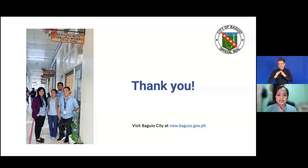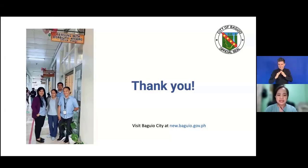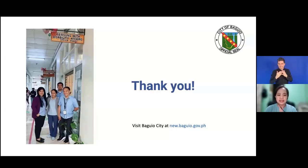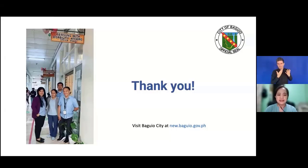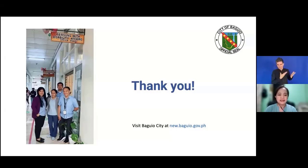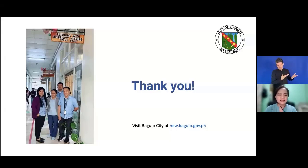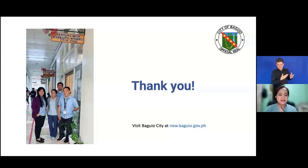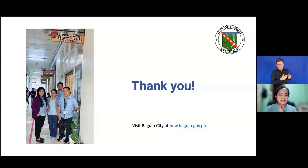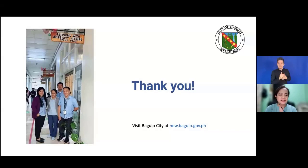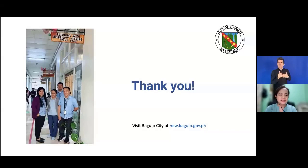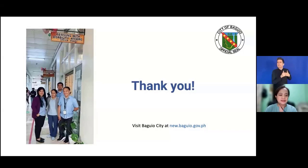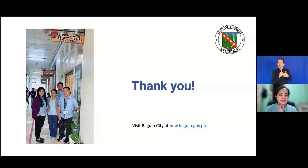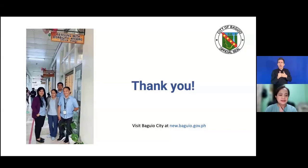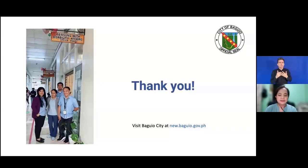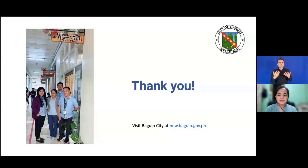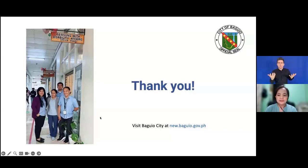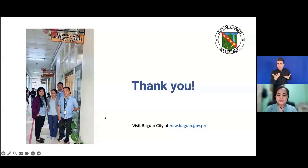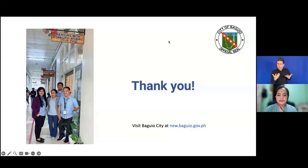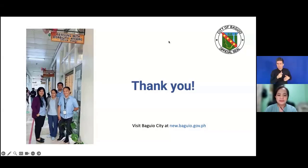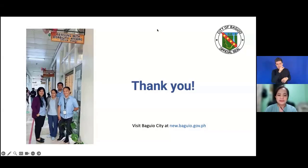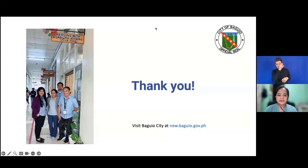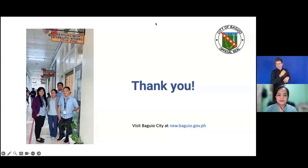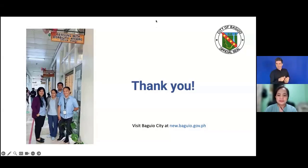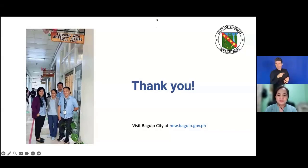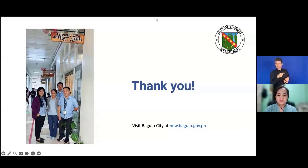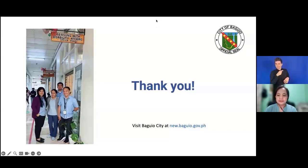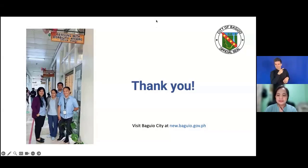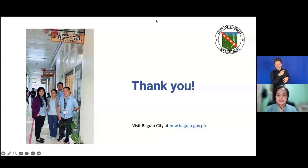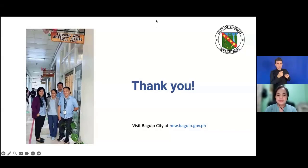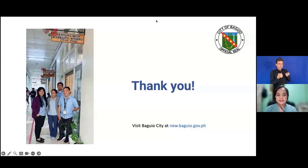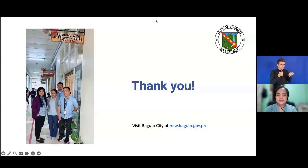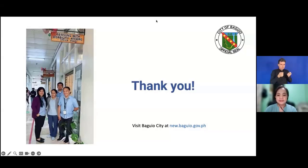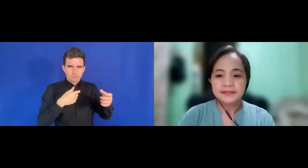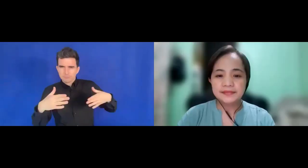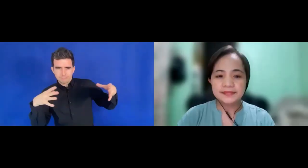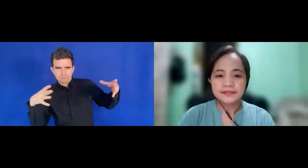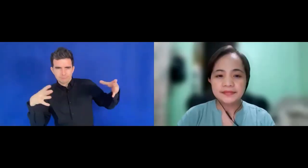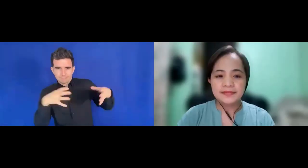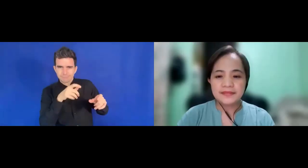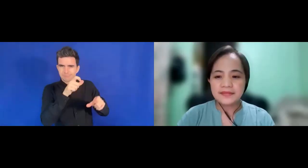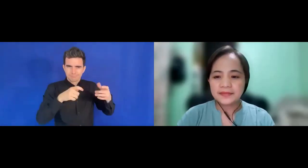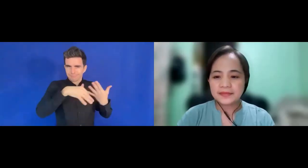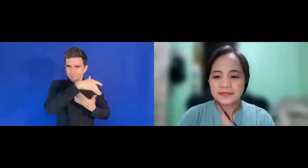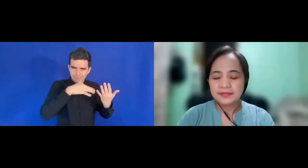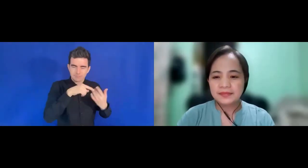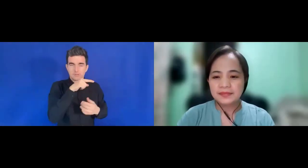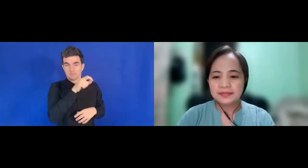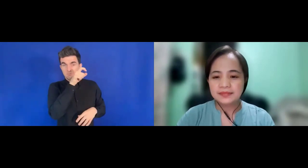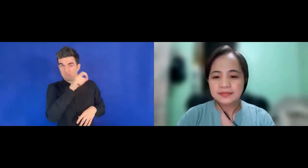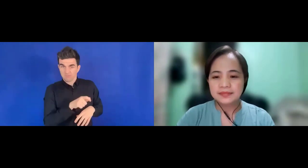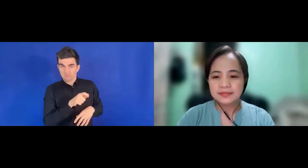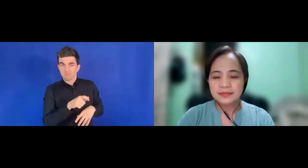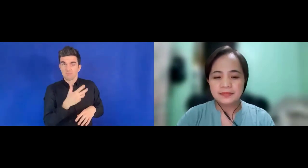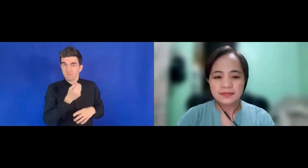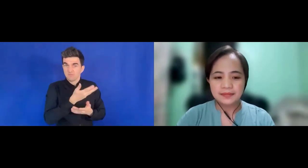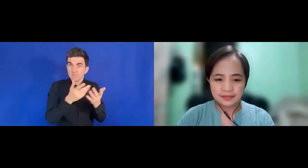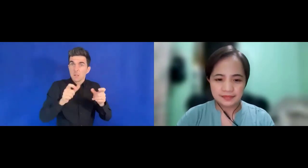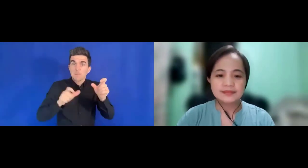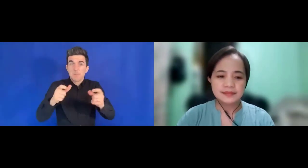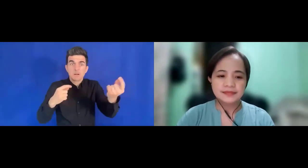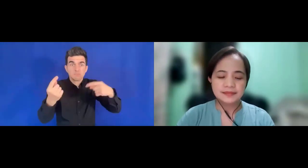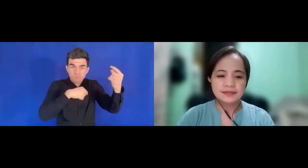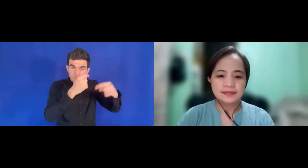ont été responsables dans l'exécution de ce tableau de bord et j'aimerais vous remercier pour votre aimable attention. Merci beaucoup,